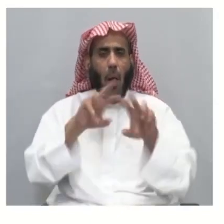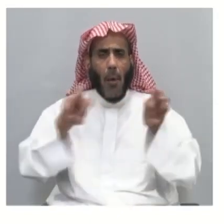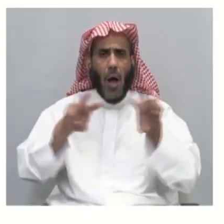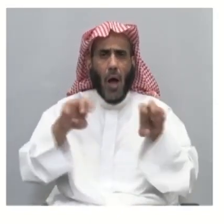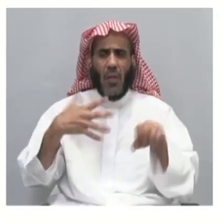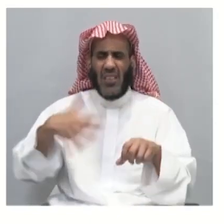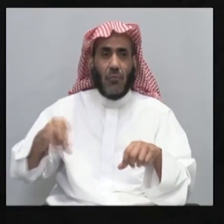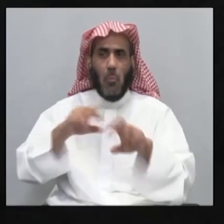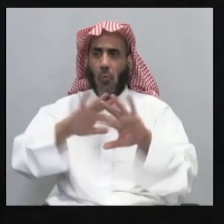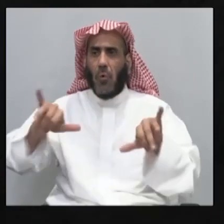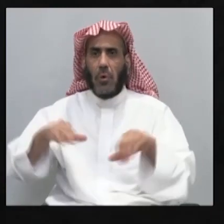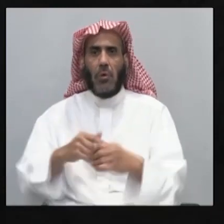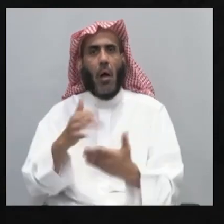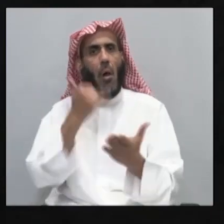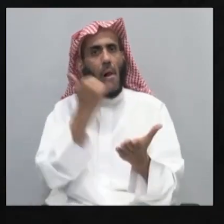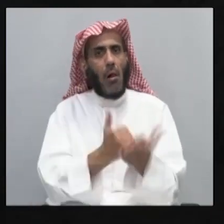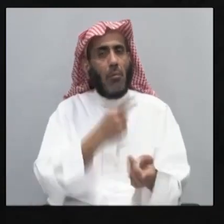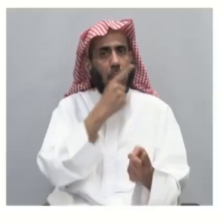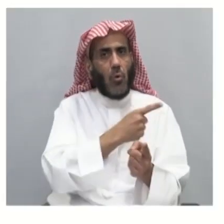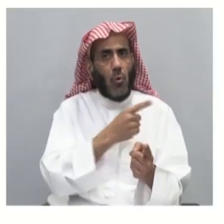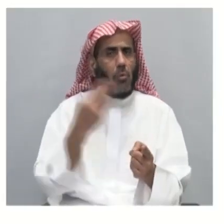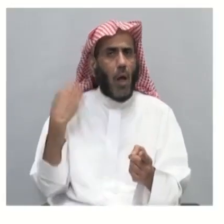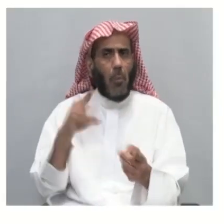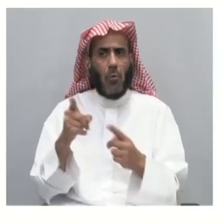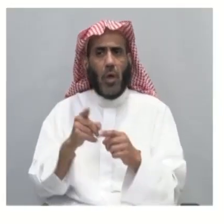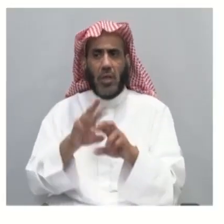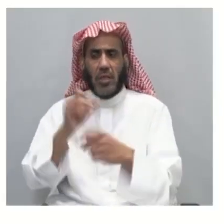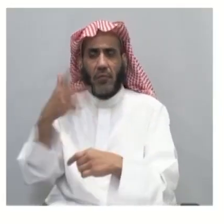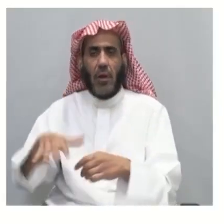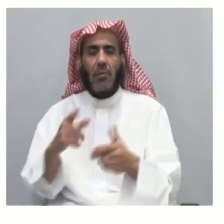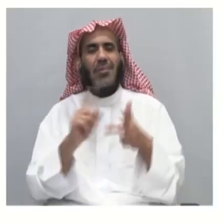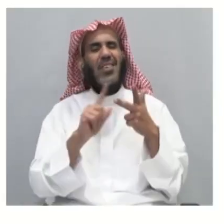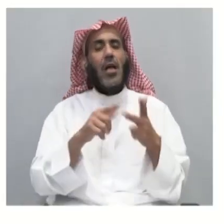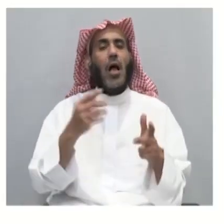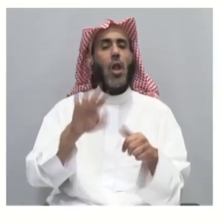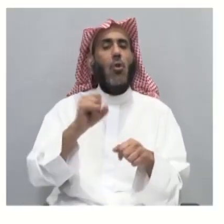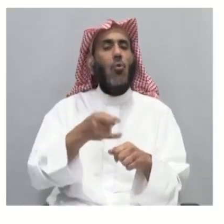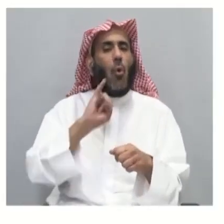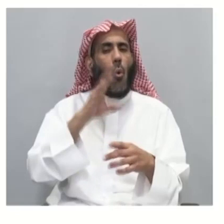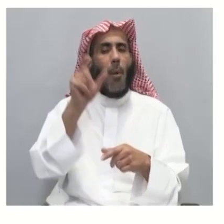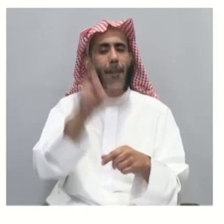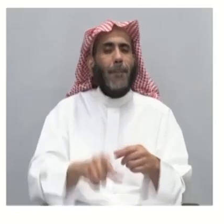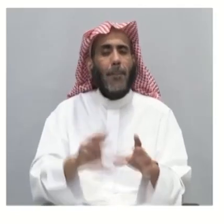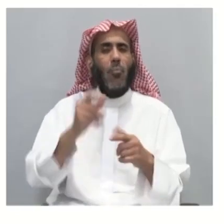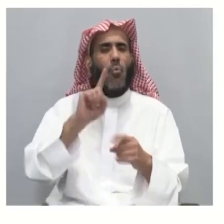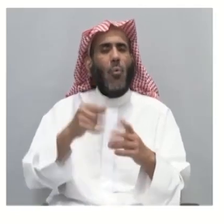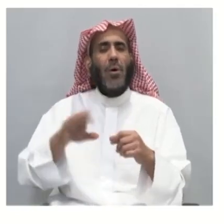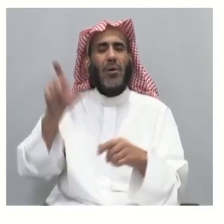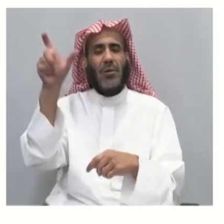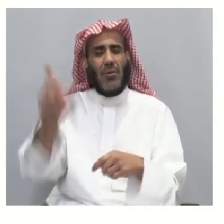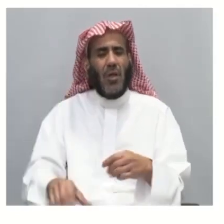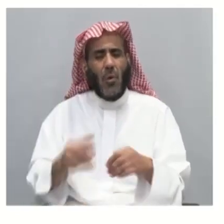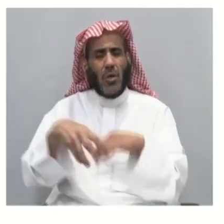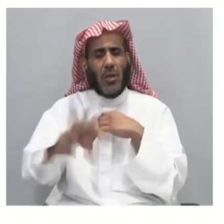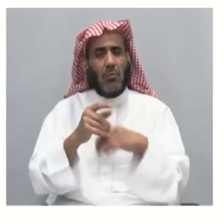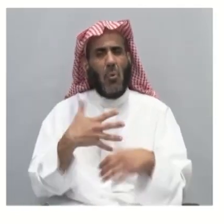المفقود يتحمل مسؤوليه هذا الطفل عندنا ايضا الام ثانويه حنونه شديده